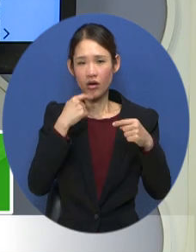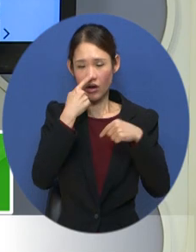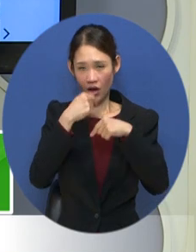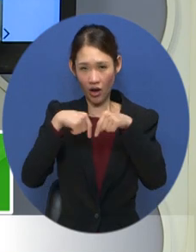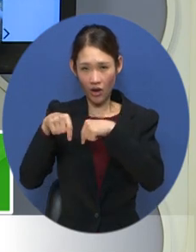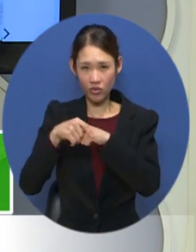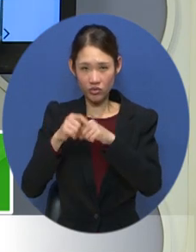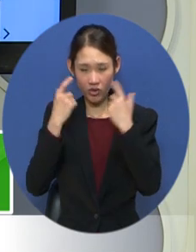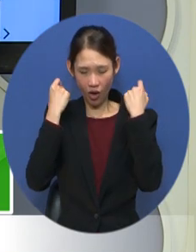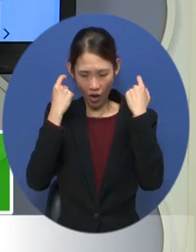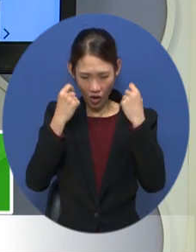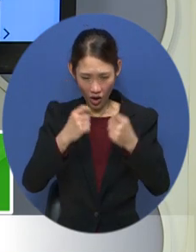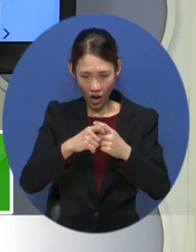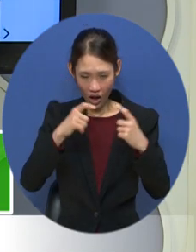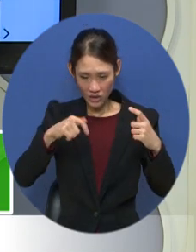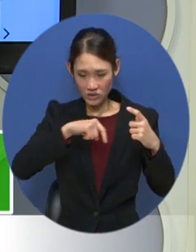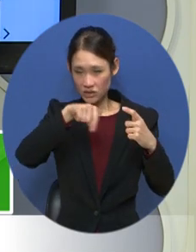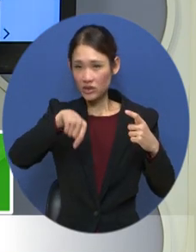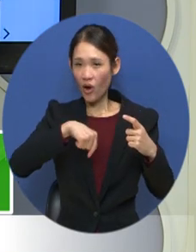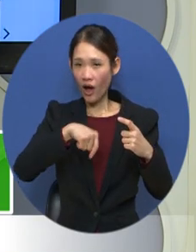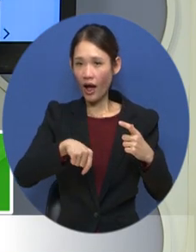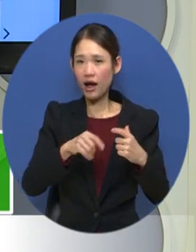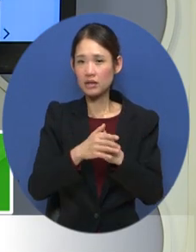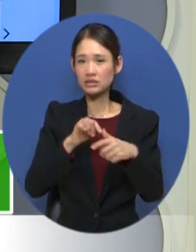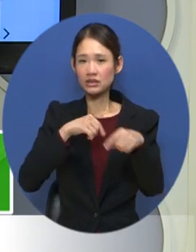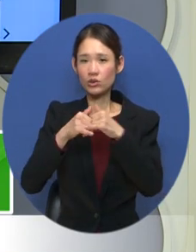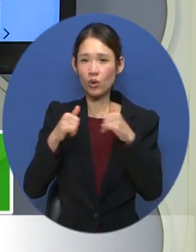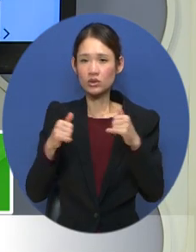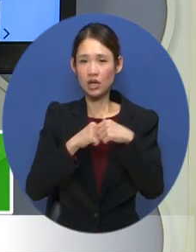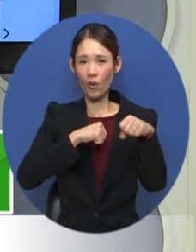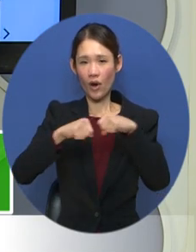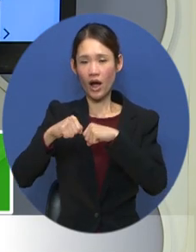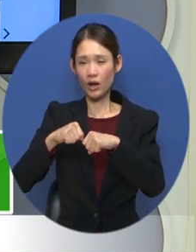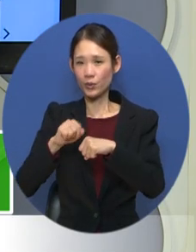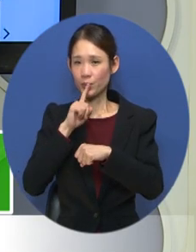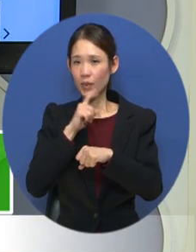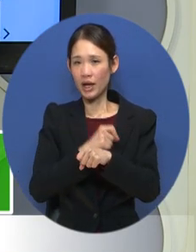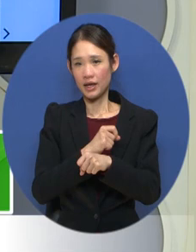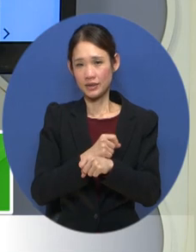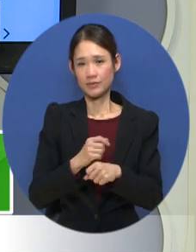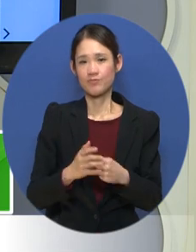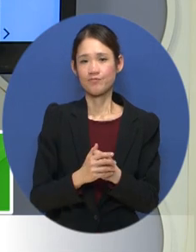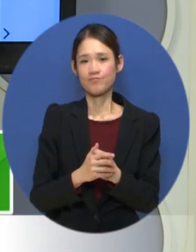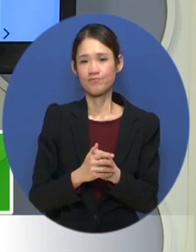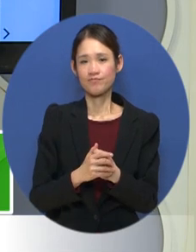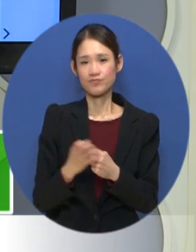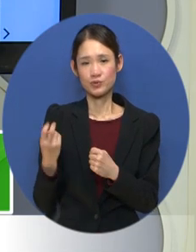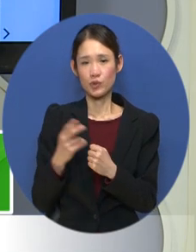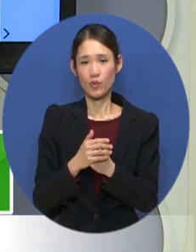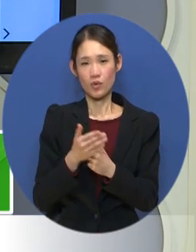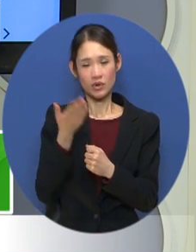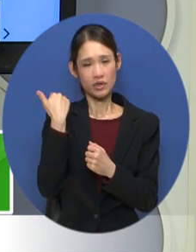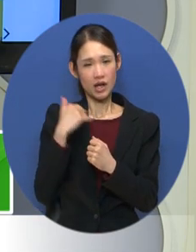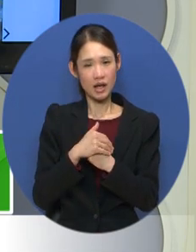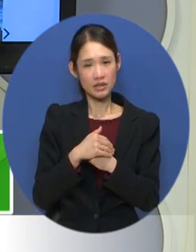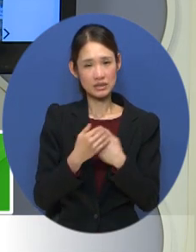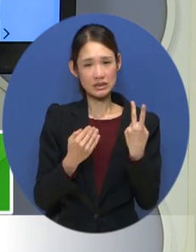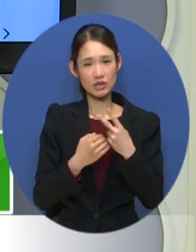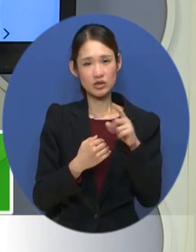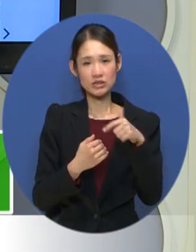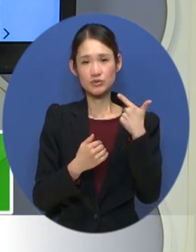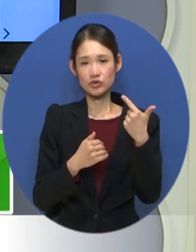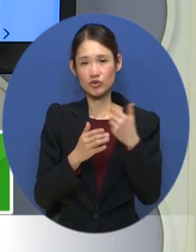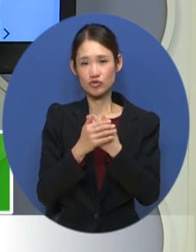1 지옥의 장애인체육회 에서 지도자 활동을 이어가고 있다는 설명입니다 또한 지난 2016년 9월